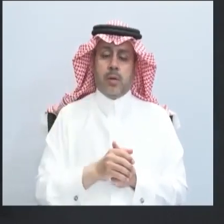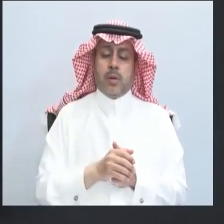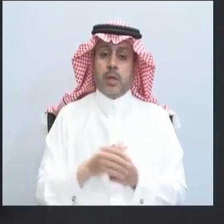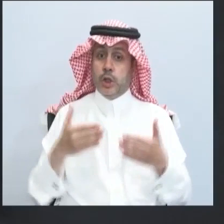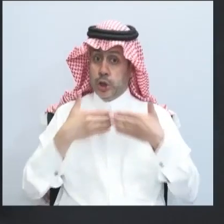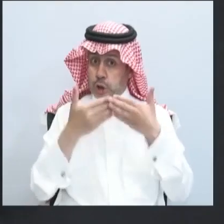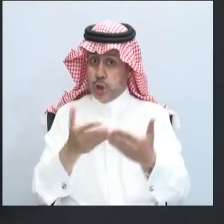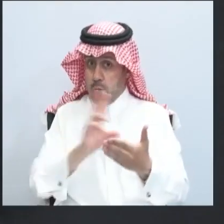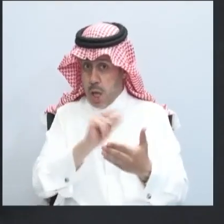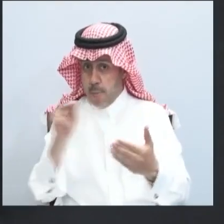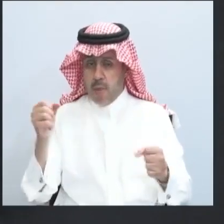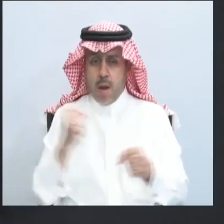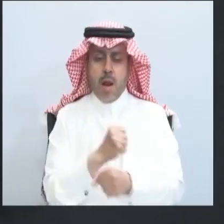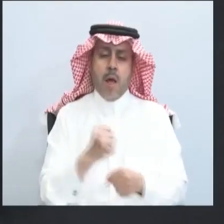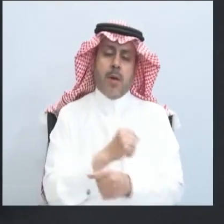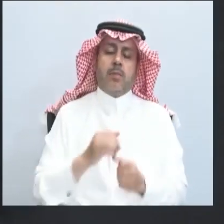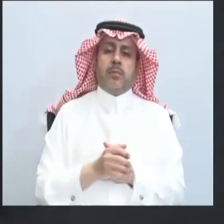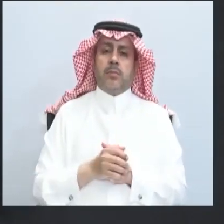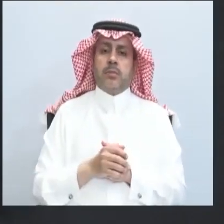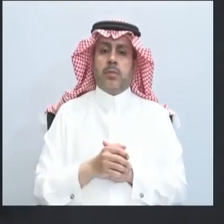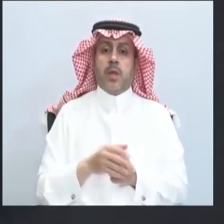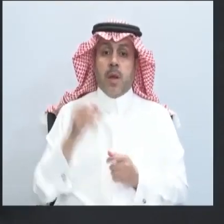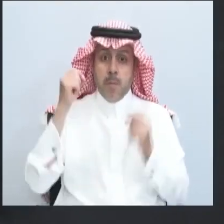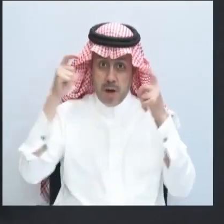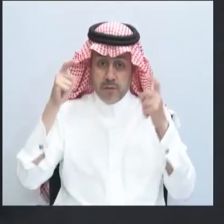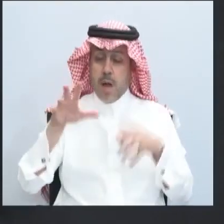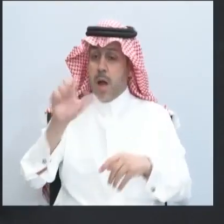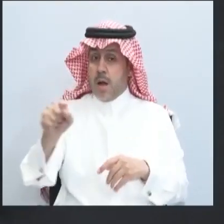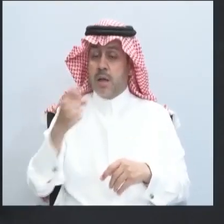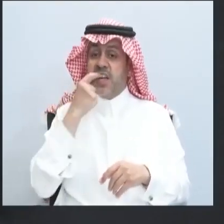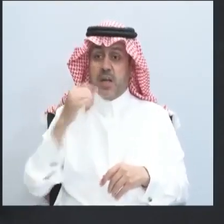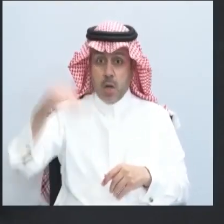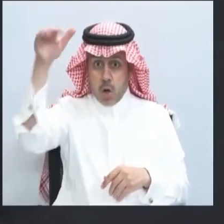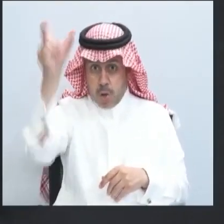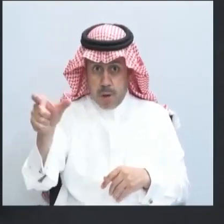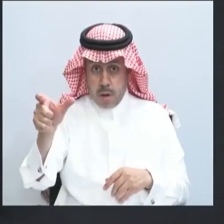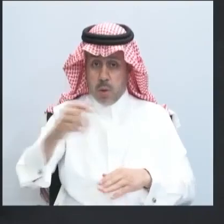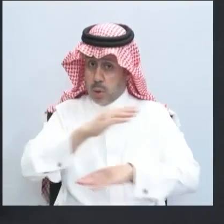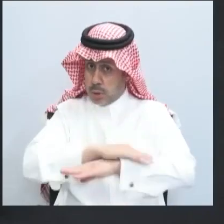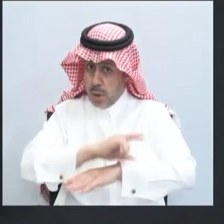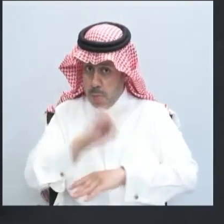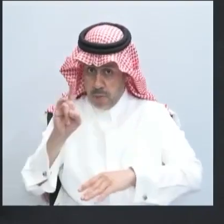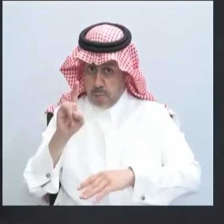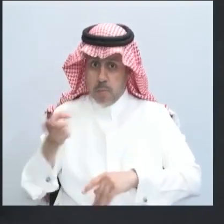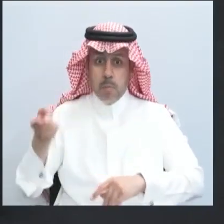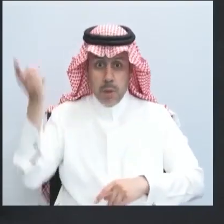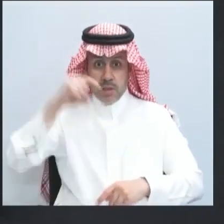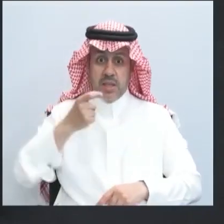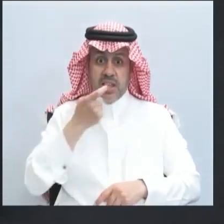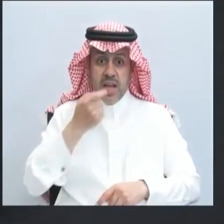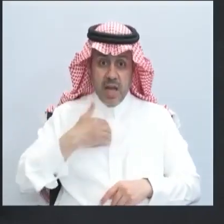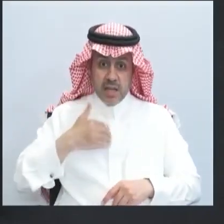العمل لذلك اذا لم تعرف حق الكبير ولم تطبقه لذلك الكبير